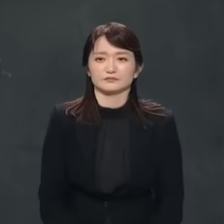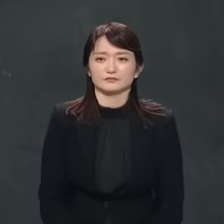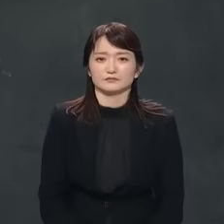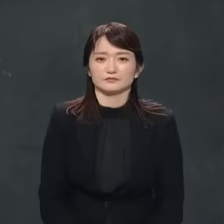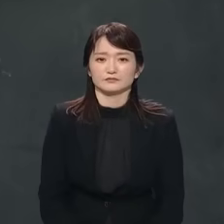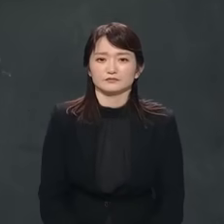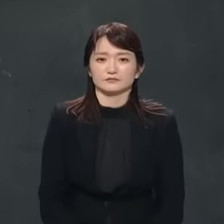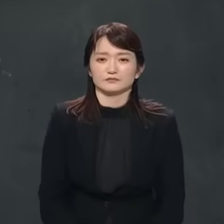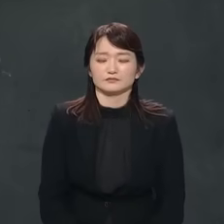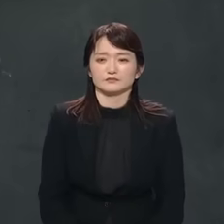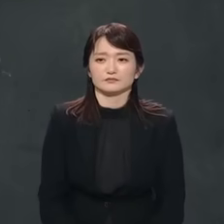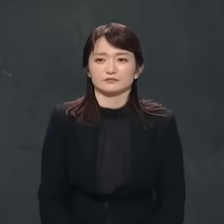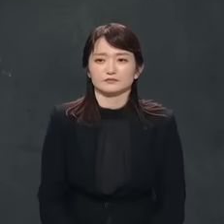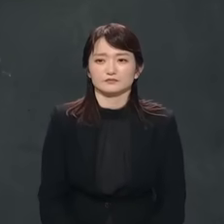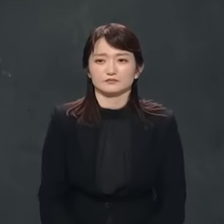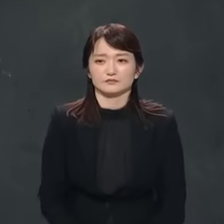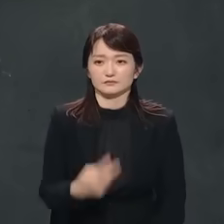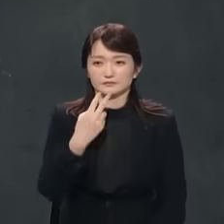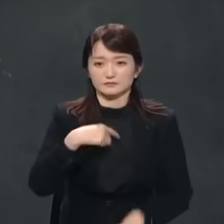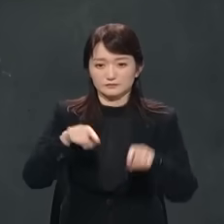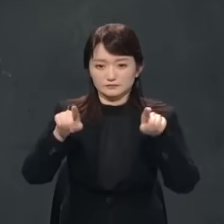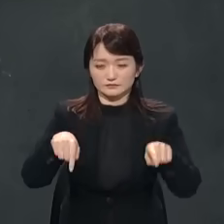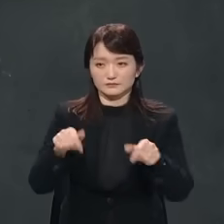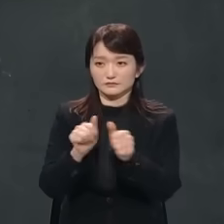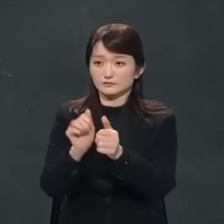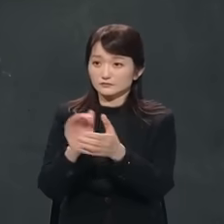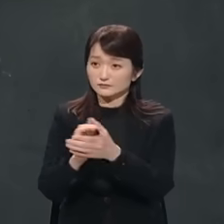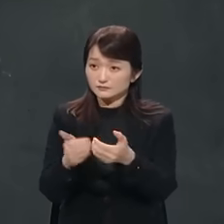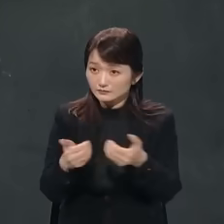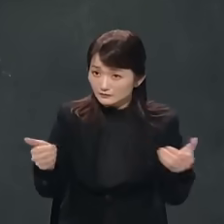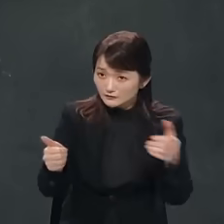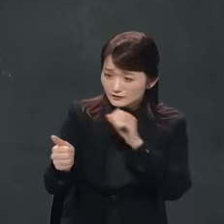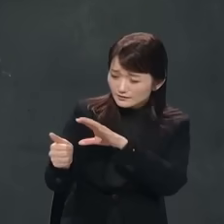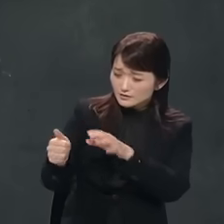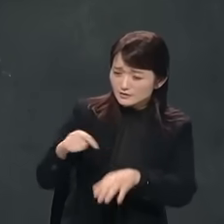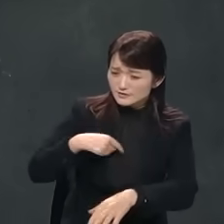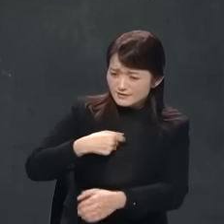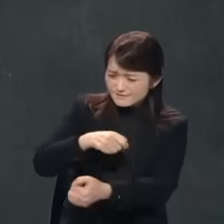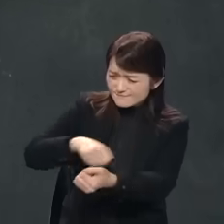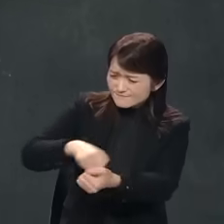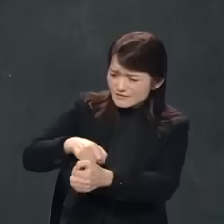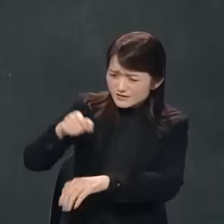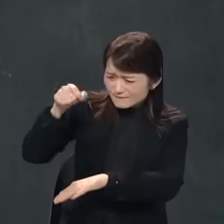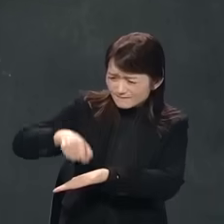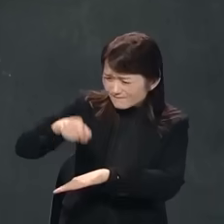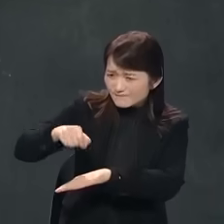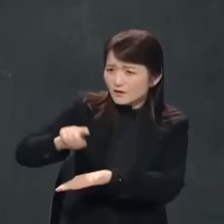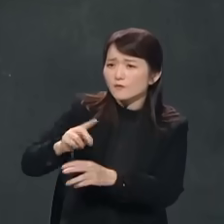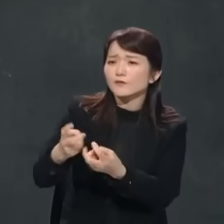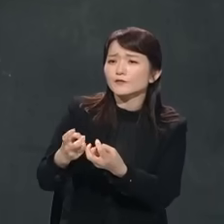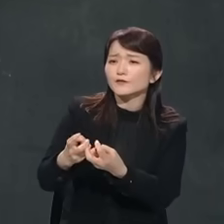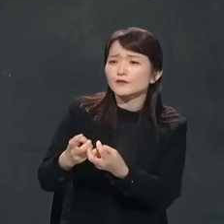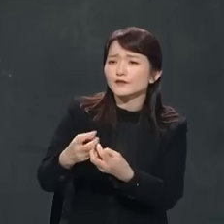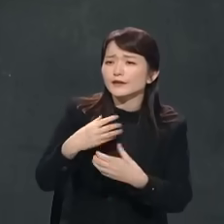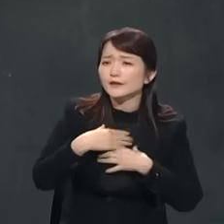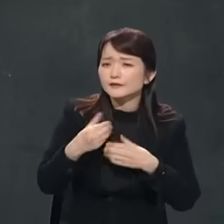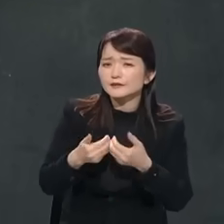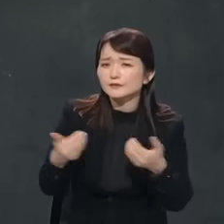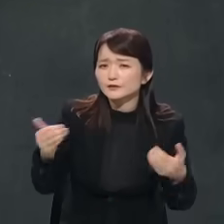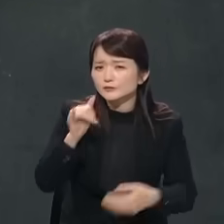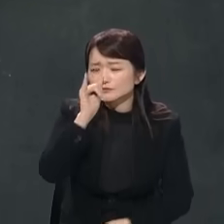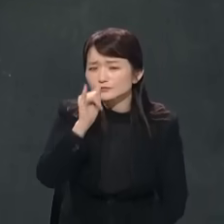짚어보죠 자 양다리 남친 헤어지자고 하니까 자해를 하는데 어떻게 하면 안전 이별을 할 수